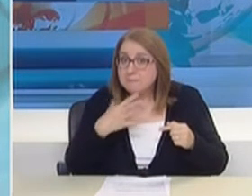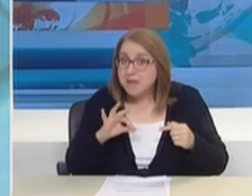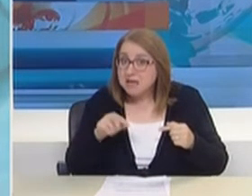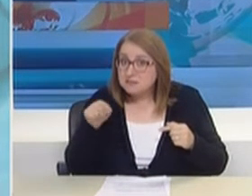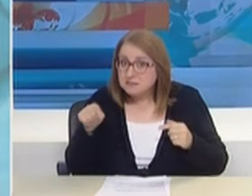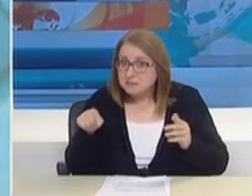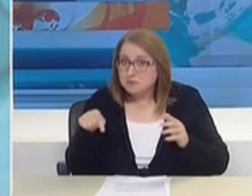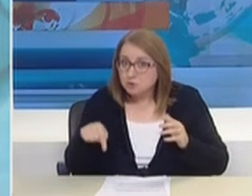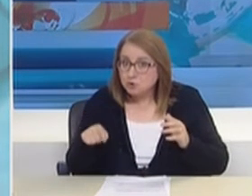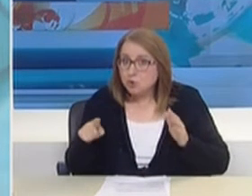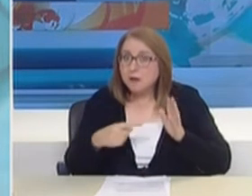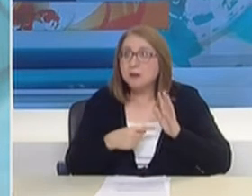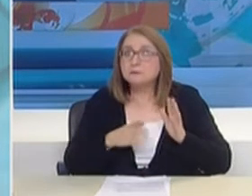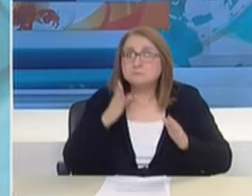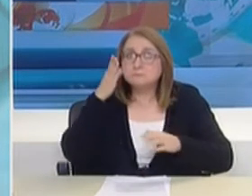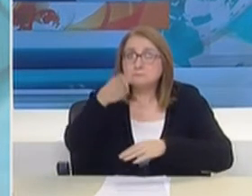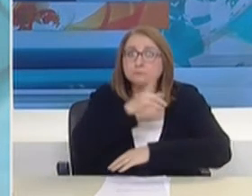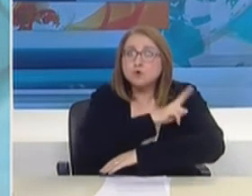οποίο παρουσιάζομαι στο νοσοκομείο.